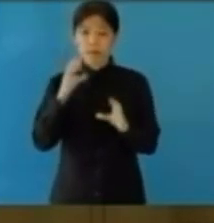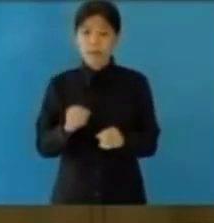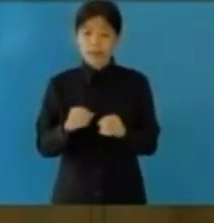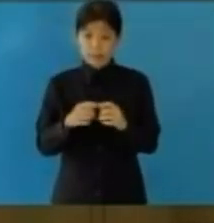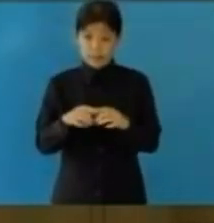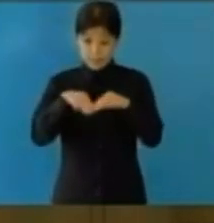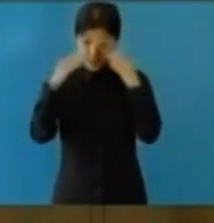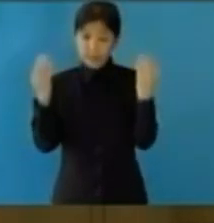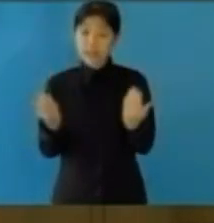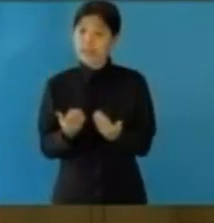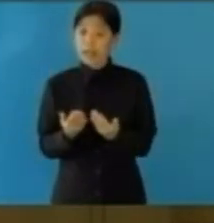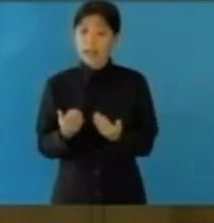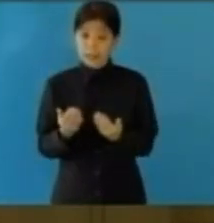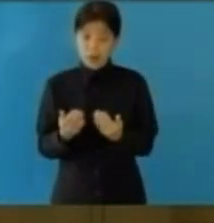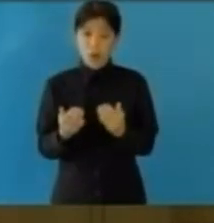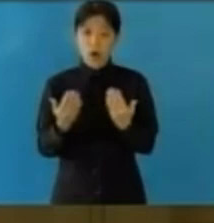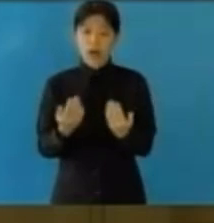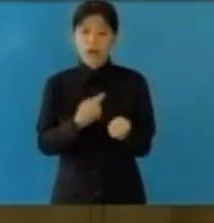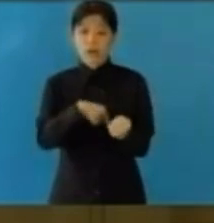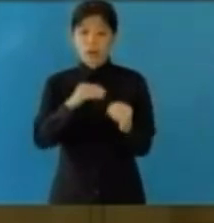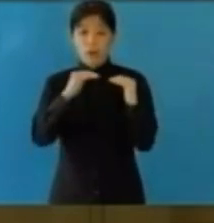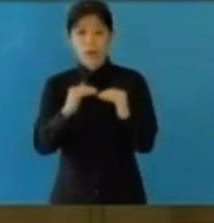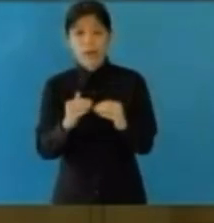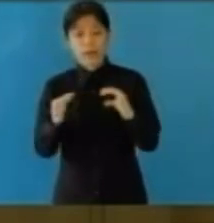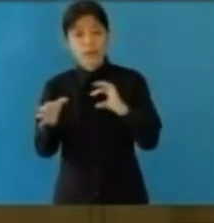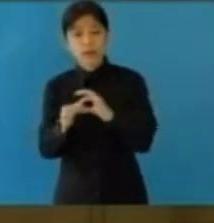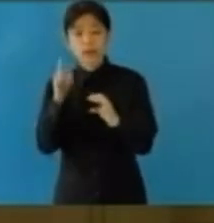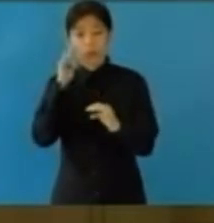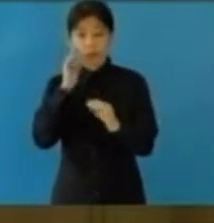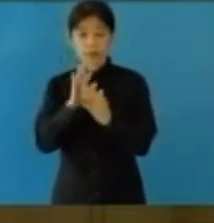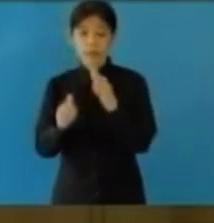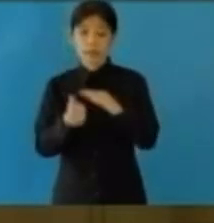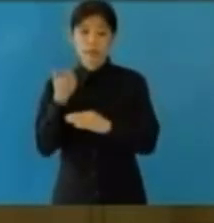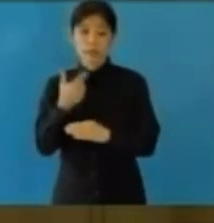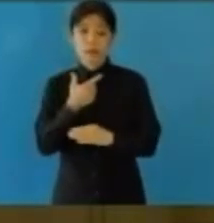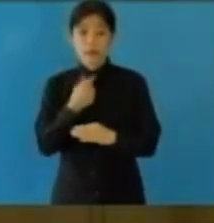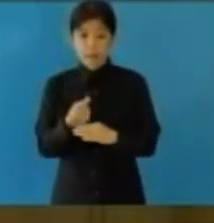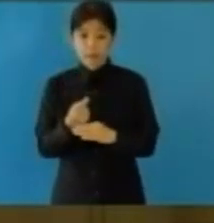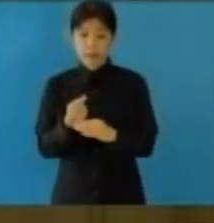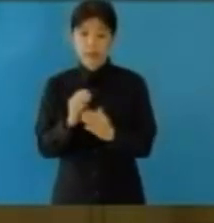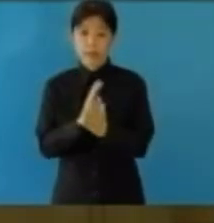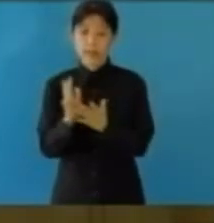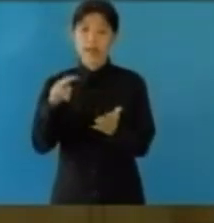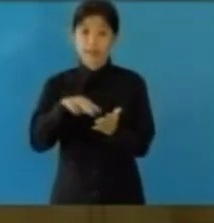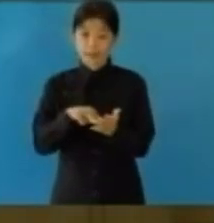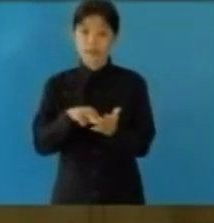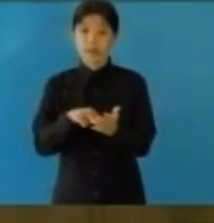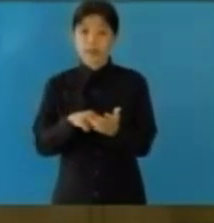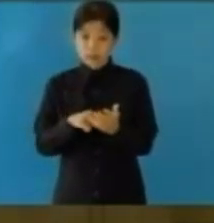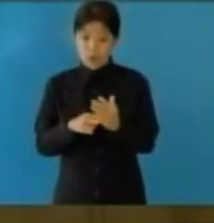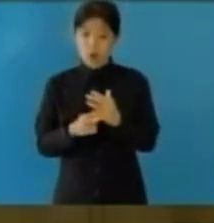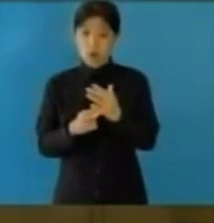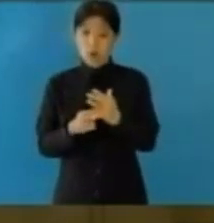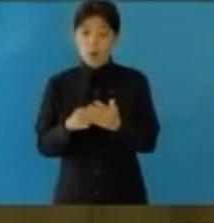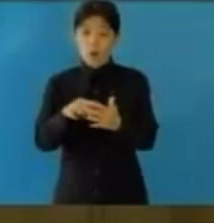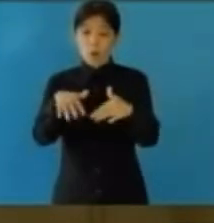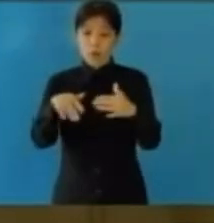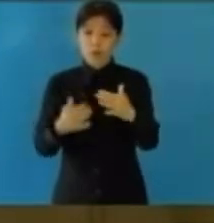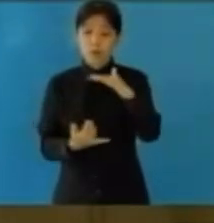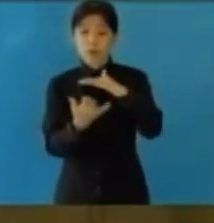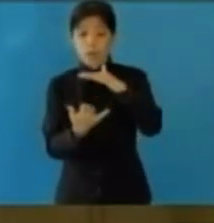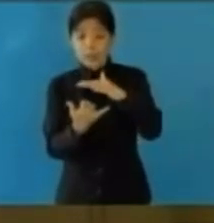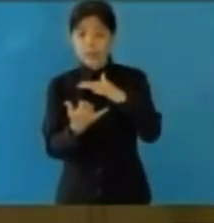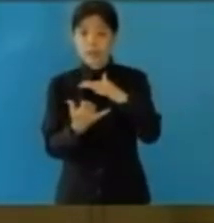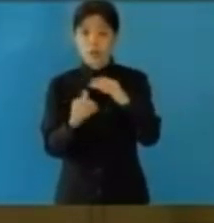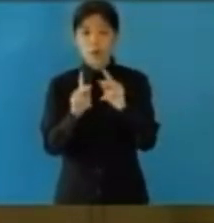の低下につながらないと危惧いたします。そこで伺います。知事に伺います。県立高校の募集定員割れについてどのように受け止めていて、どのような課題があると考えているの